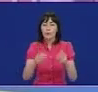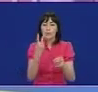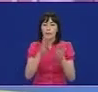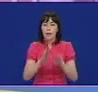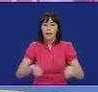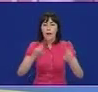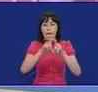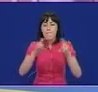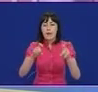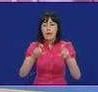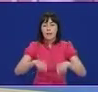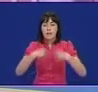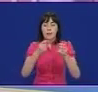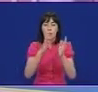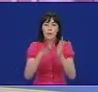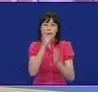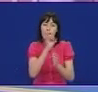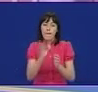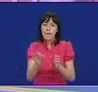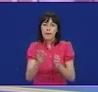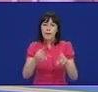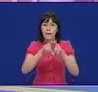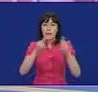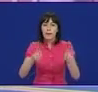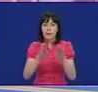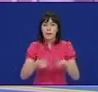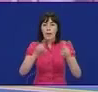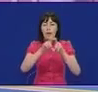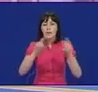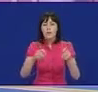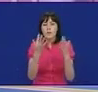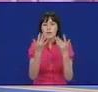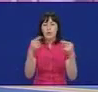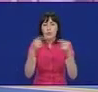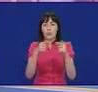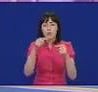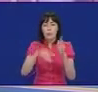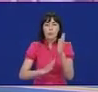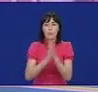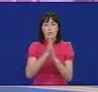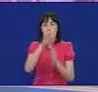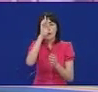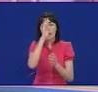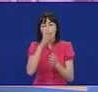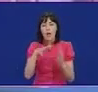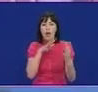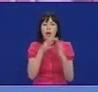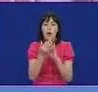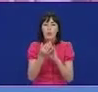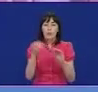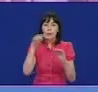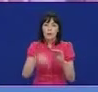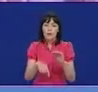сөз 90%-дық мектептер мен балабақшаның саны түгелденген. Осы жерде өсіп өніп, осы жердің төңірегінде ауыл шаруашылық